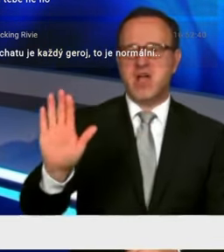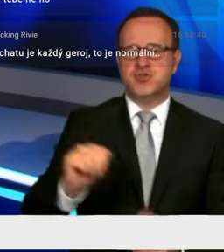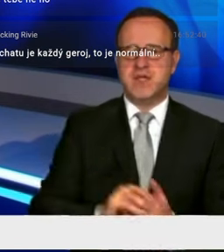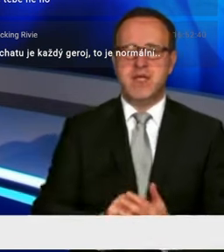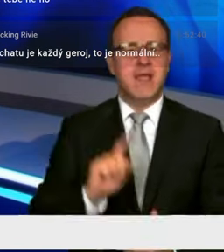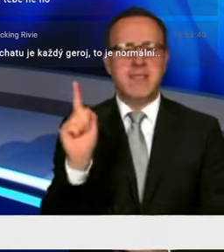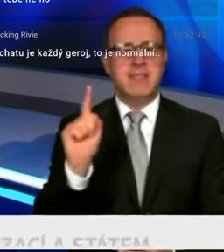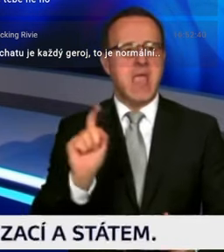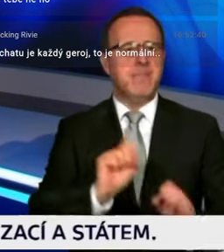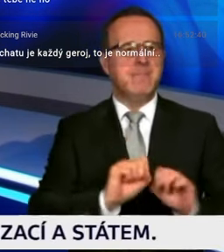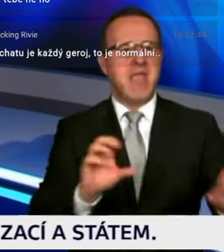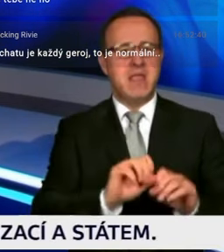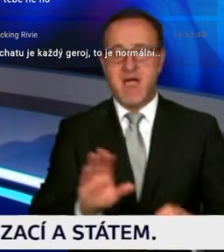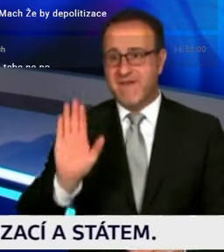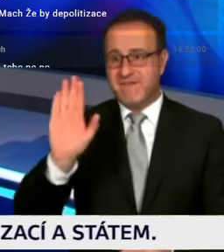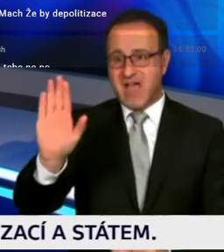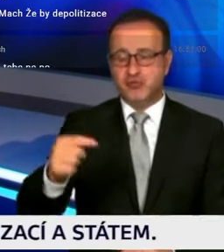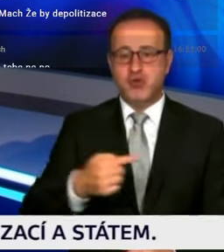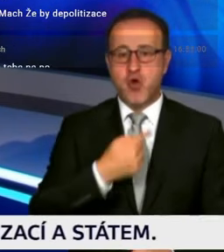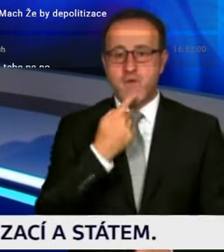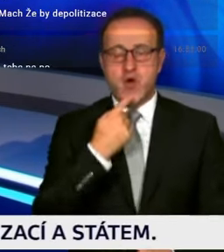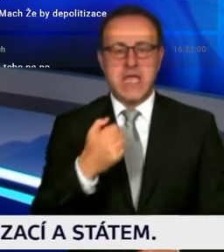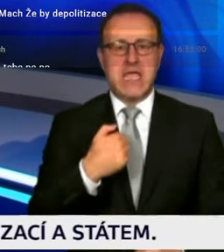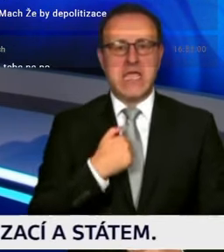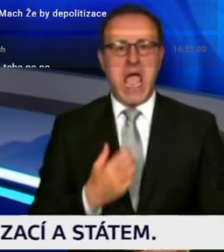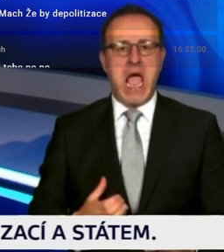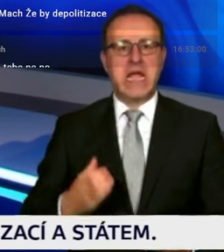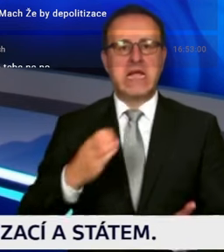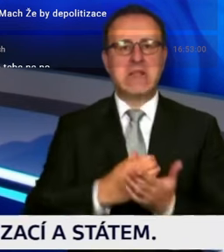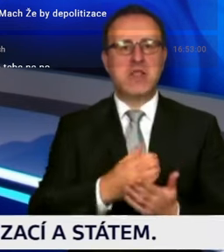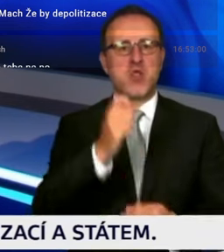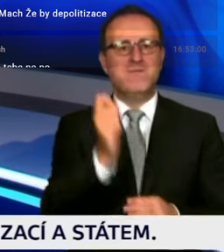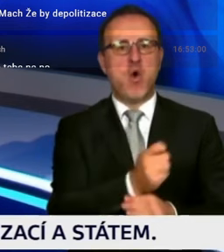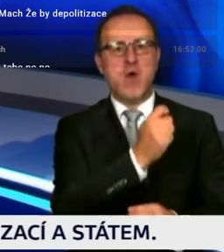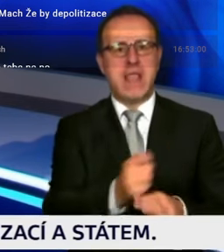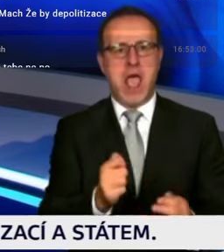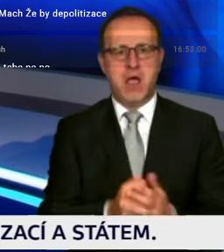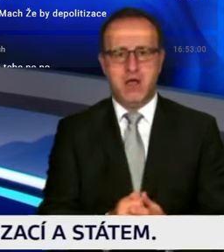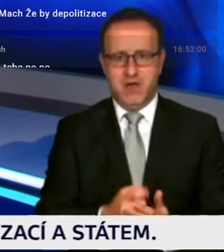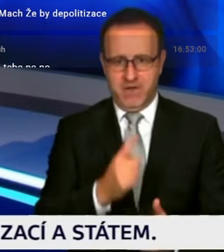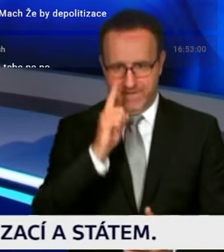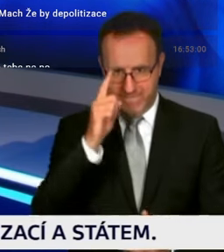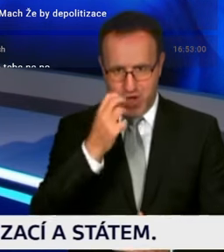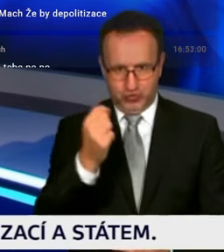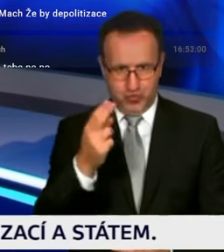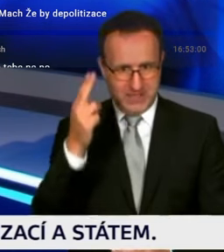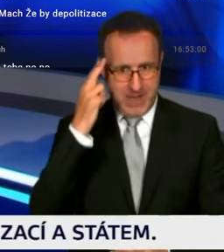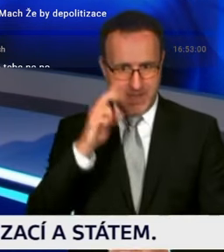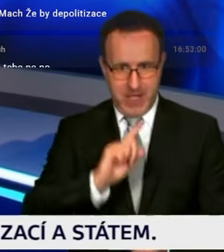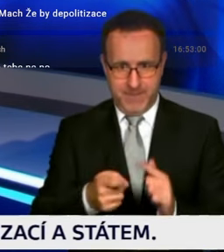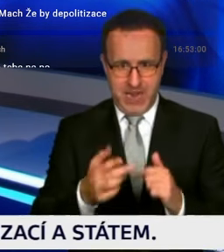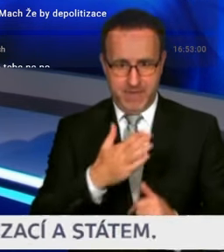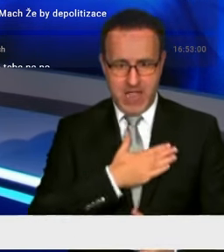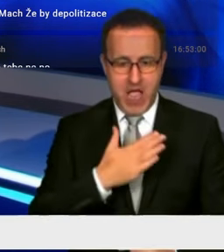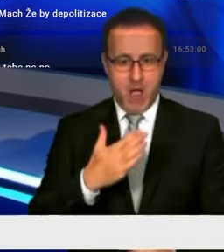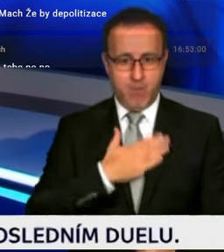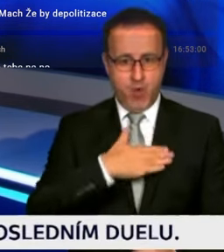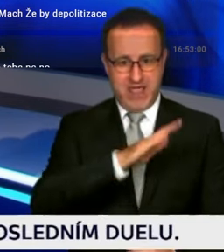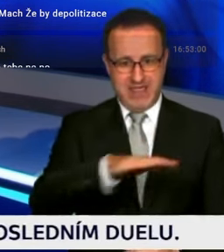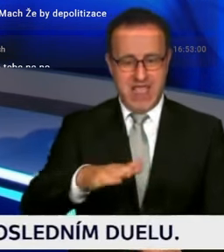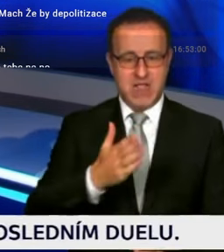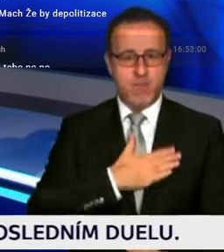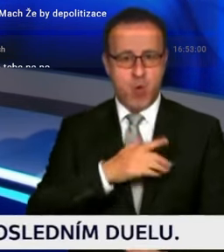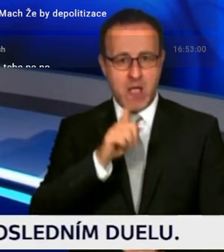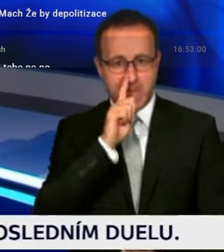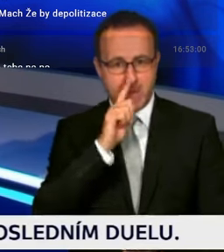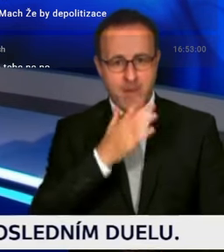sú médiá Ale vaši hovoria o tom že ja som Kandidát vojny Viete čo to pre mňa znamená Čo to znamená pre moju manželku pre mojich synov pre moju mamu to nie